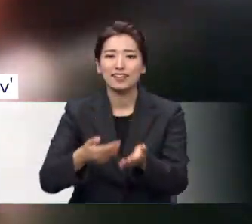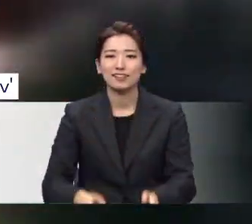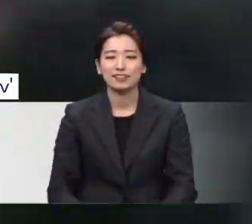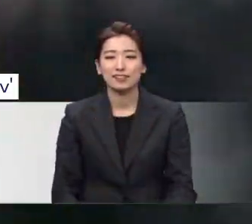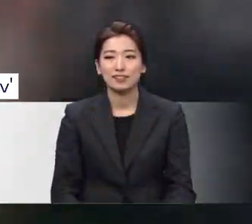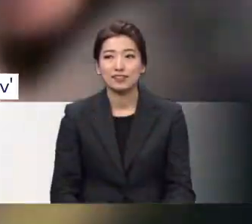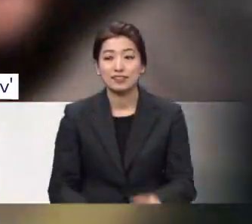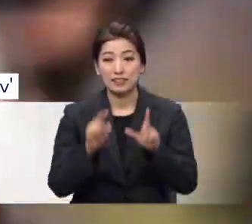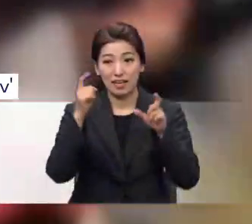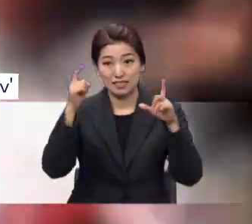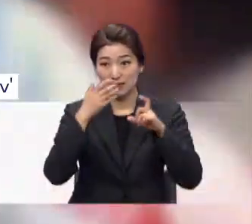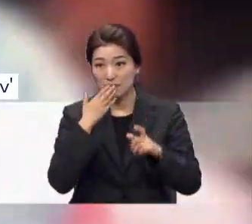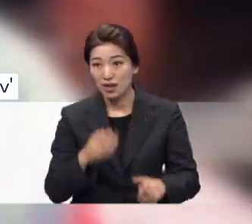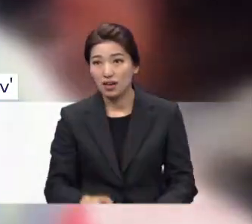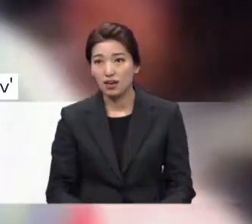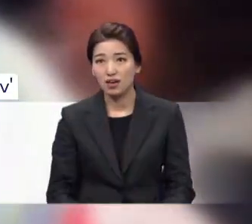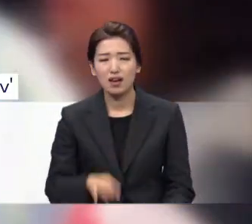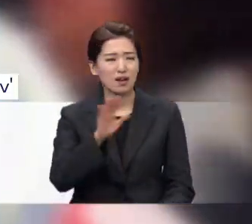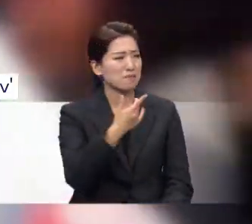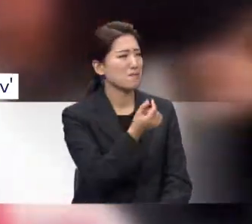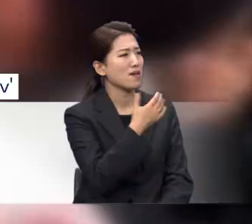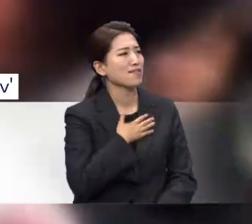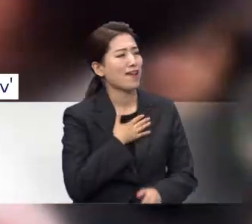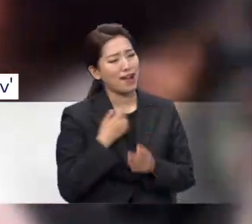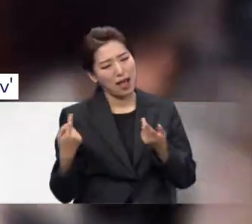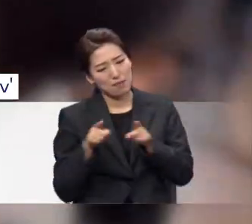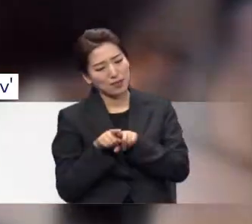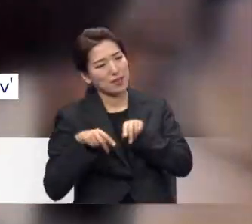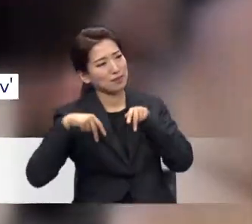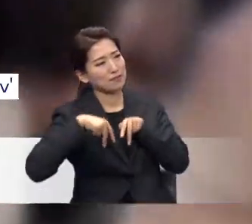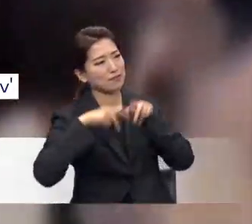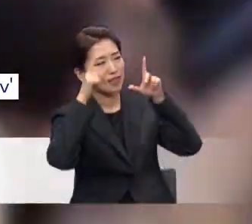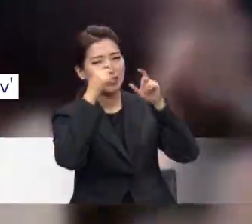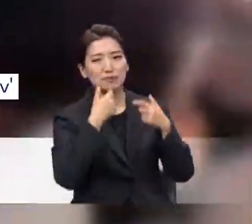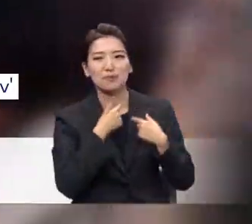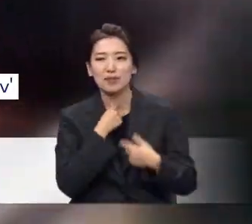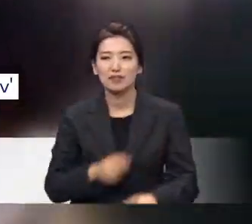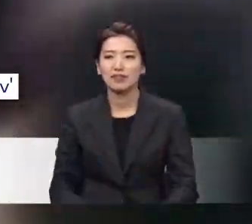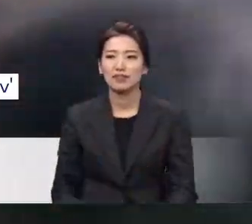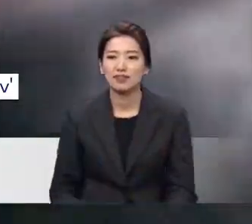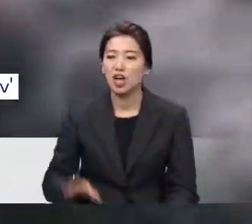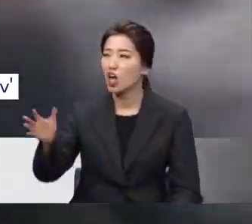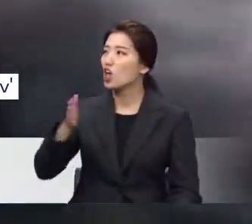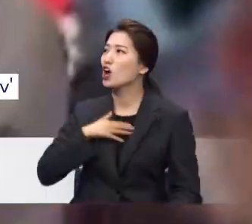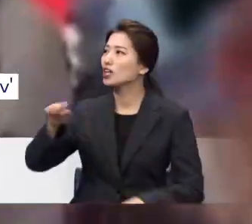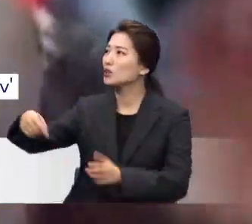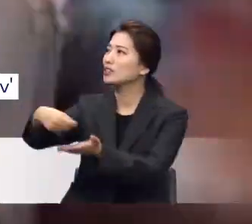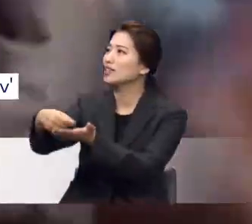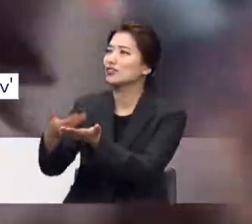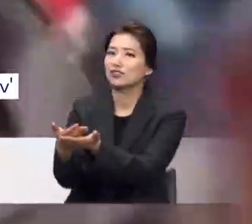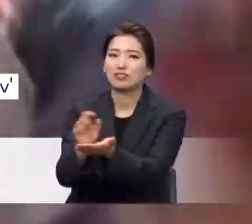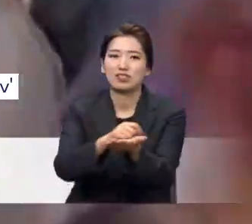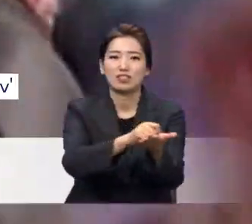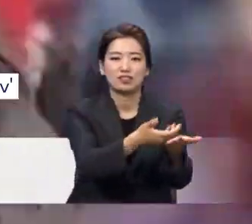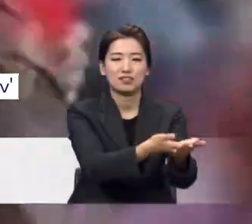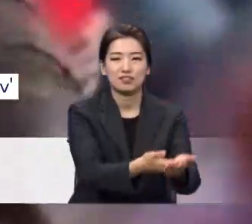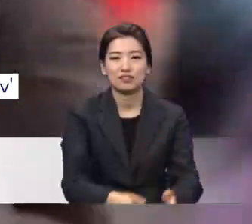저씨 빨리 좀 찍어 주세요 장관님 여기지 하나 사인 하나